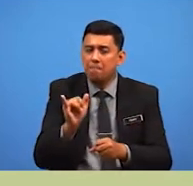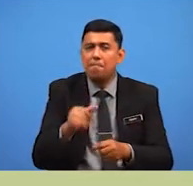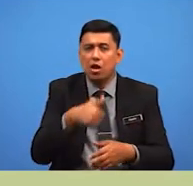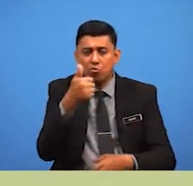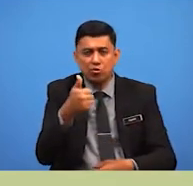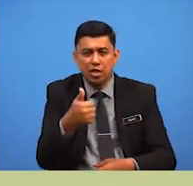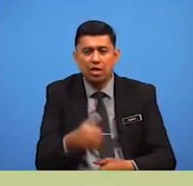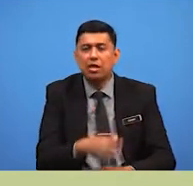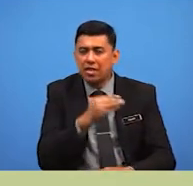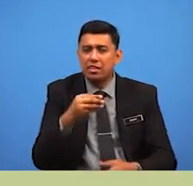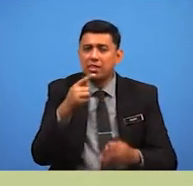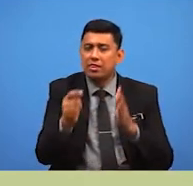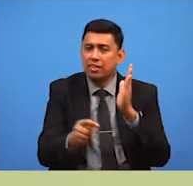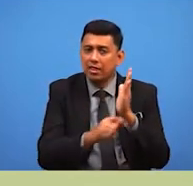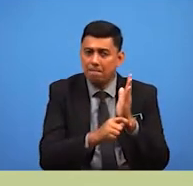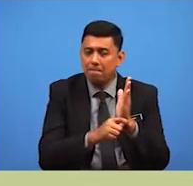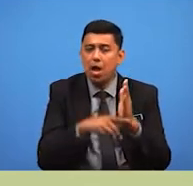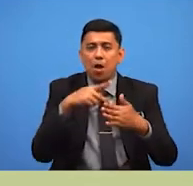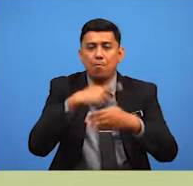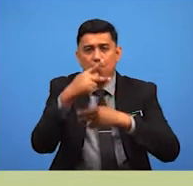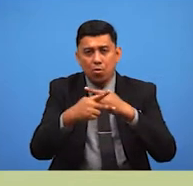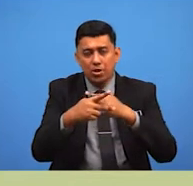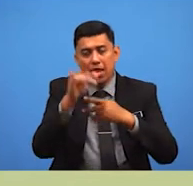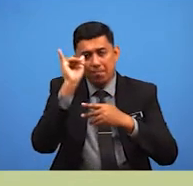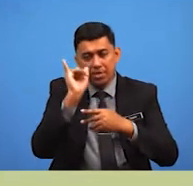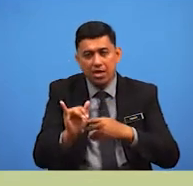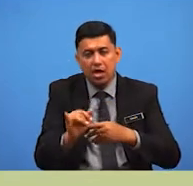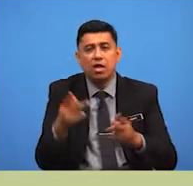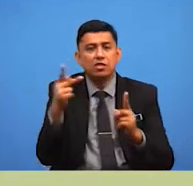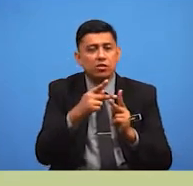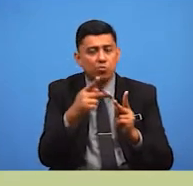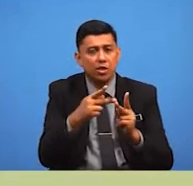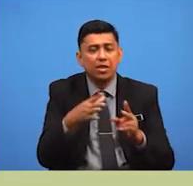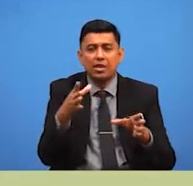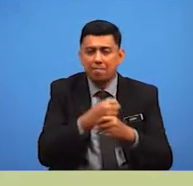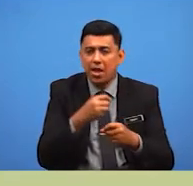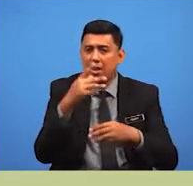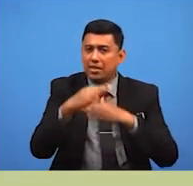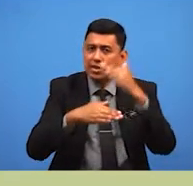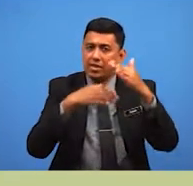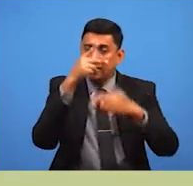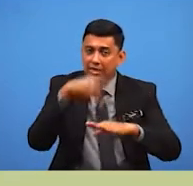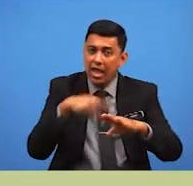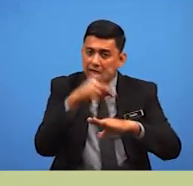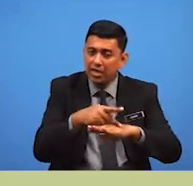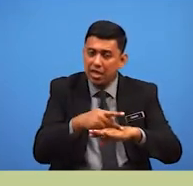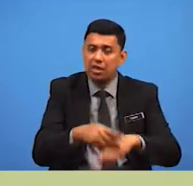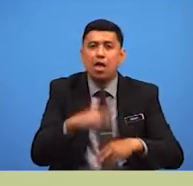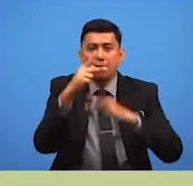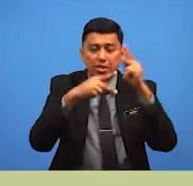dengan program yang sesuai dapat membantu menaikkan prestasi pekerja berkenaan.